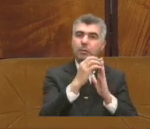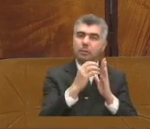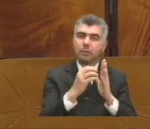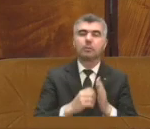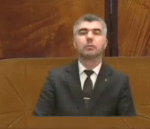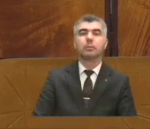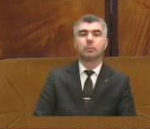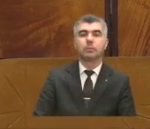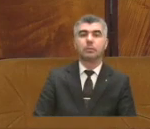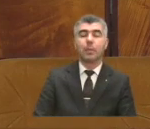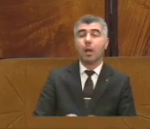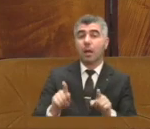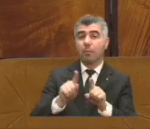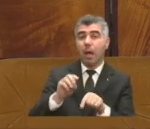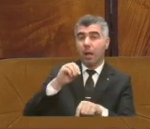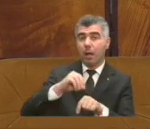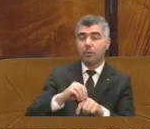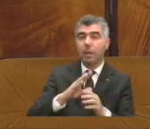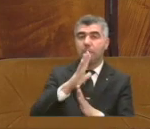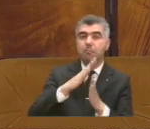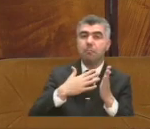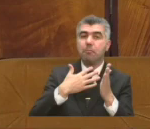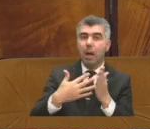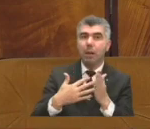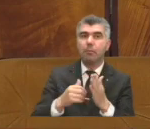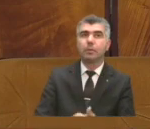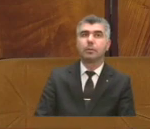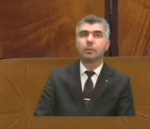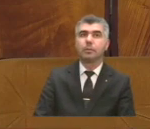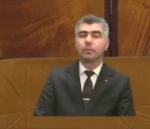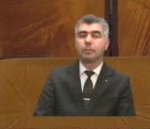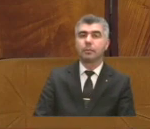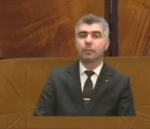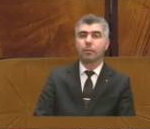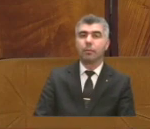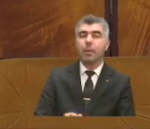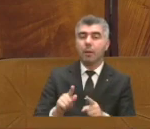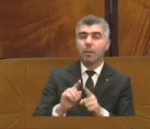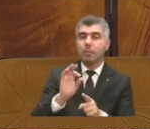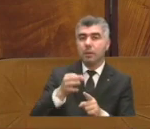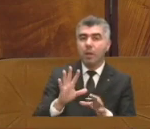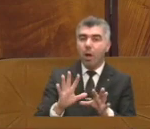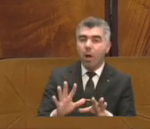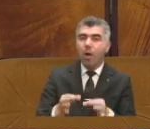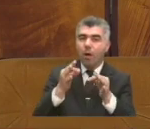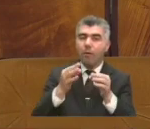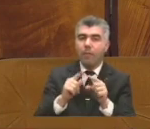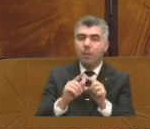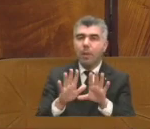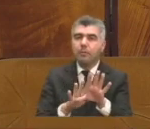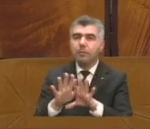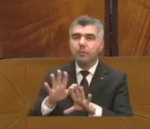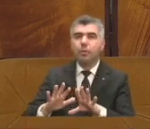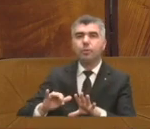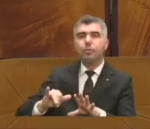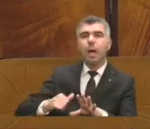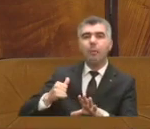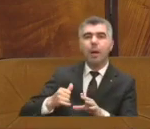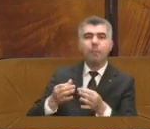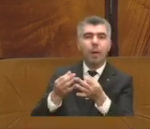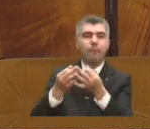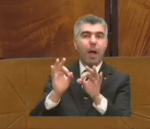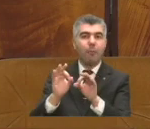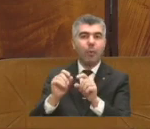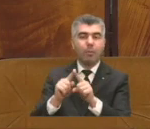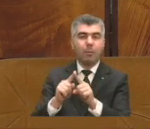أخرى حنايا كنعتبروا هذا البرنامج هو واحد المنفذ للشباب من هذوك المبادرات التطوعيه اللي